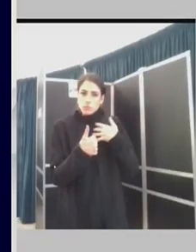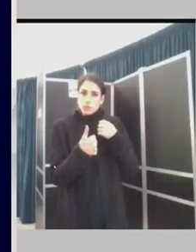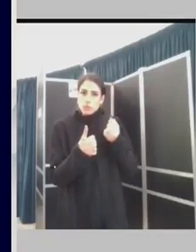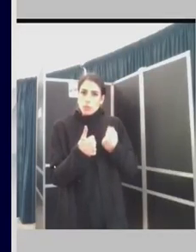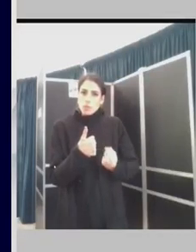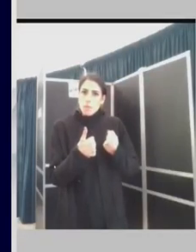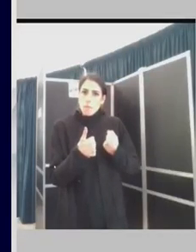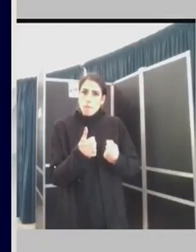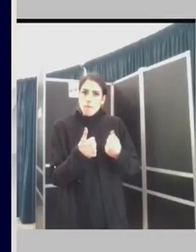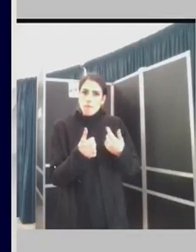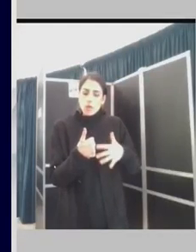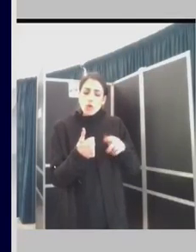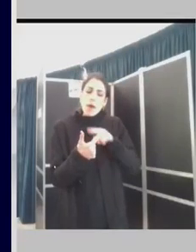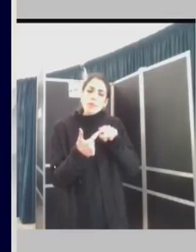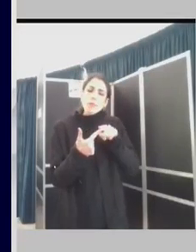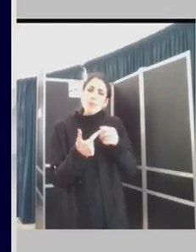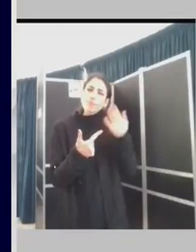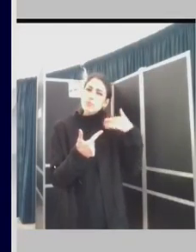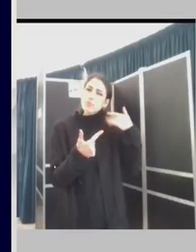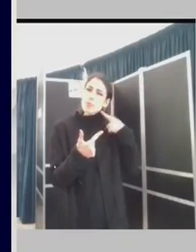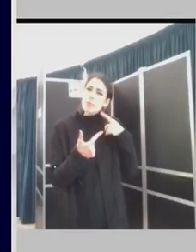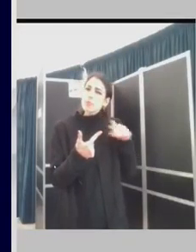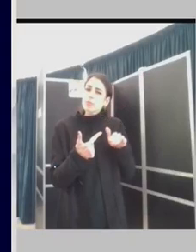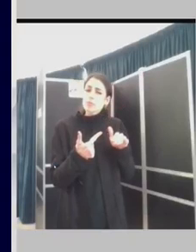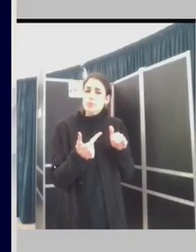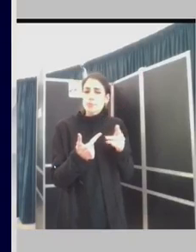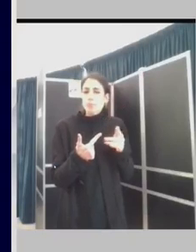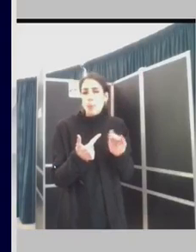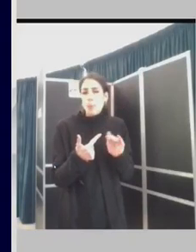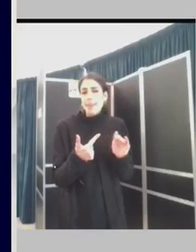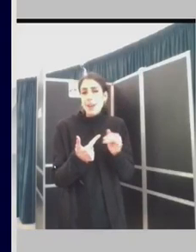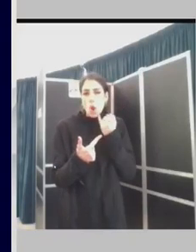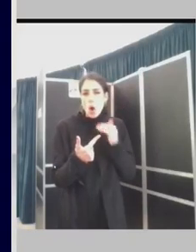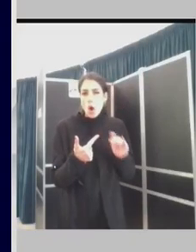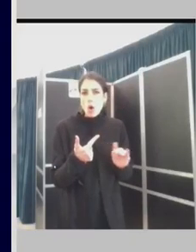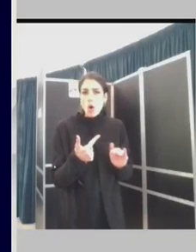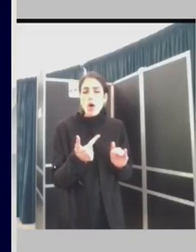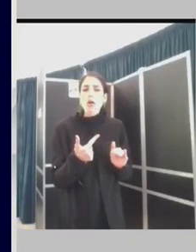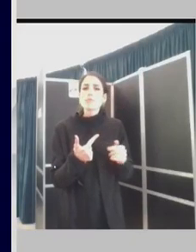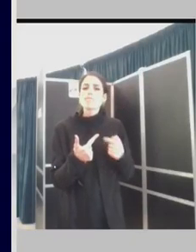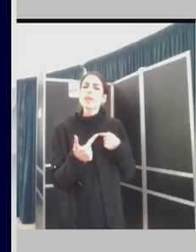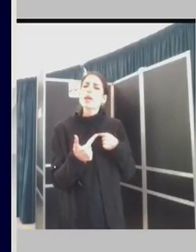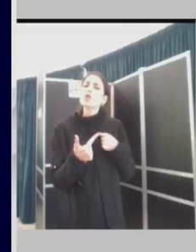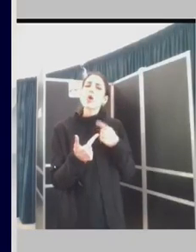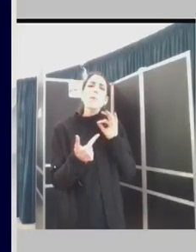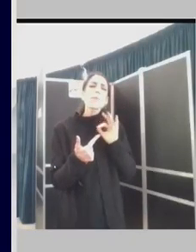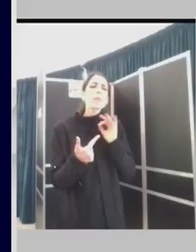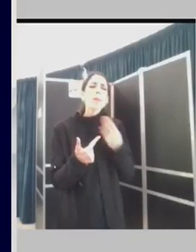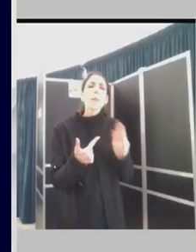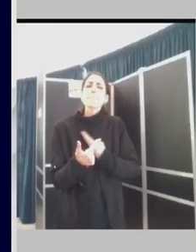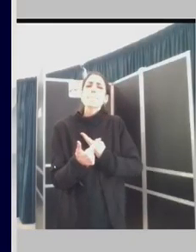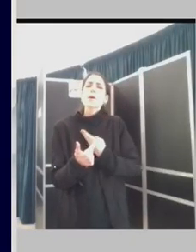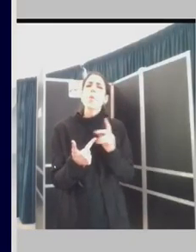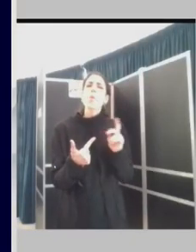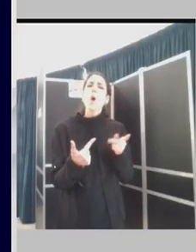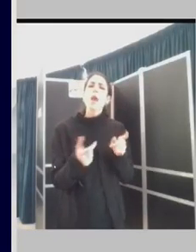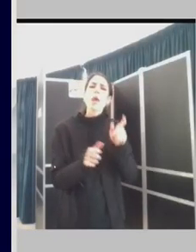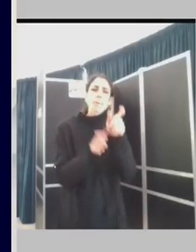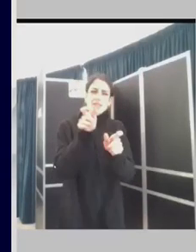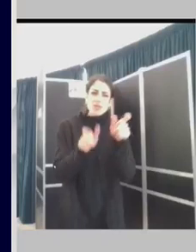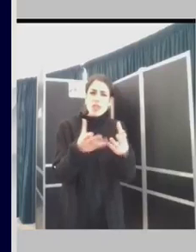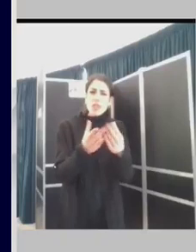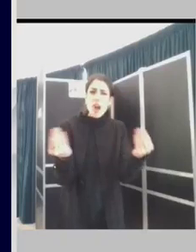più piccolo, il fatto che molte persone, vedendo Sara in difficoltà, decisero di non fermarsi e prestarle soccorso.